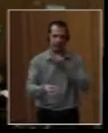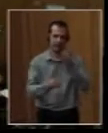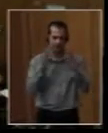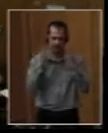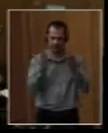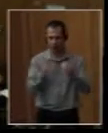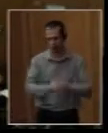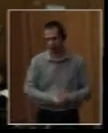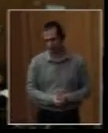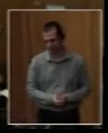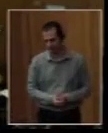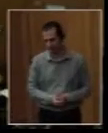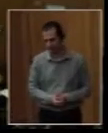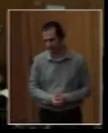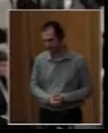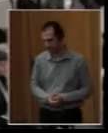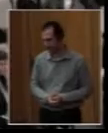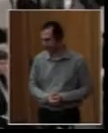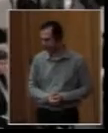μας.